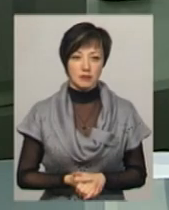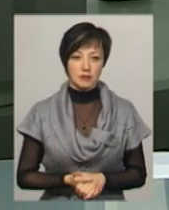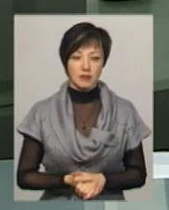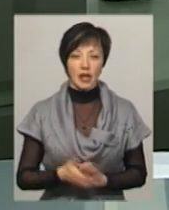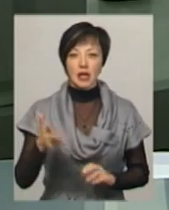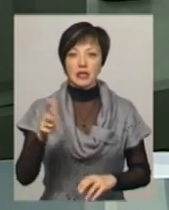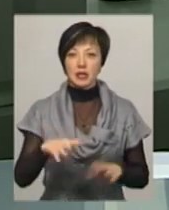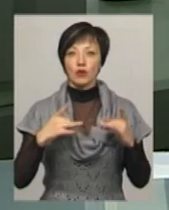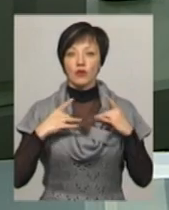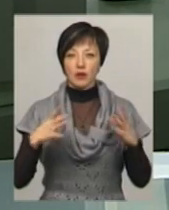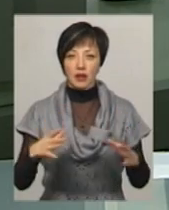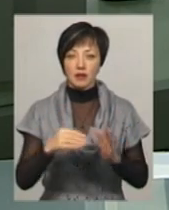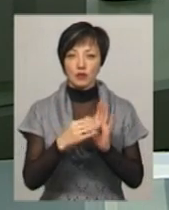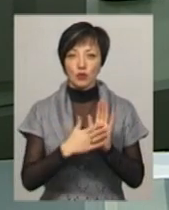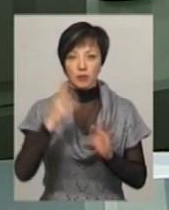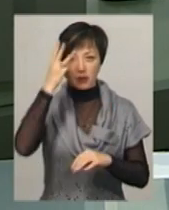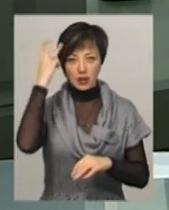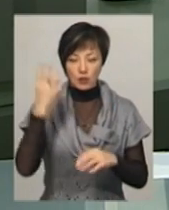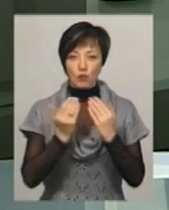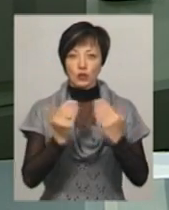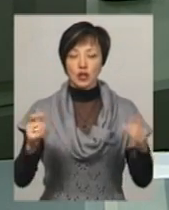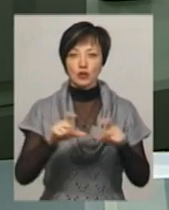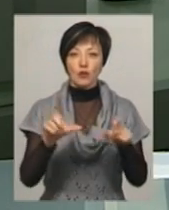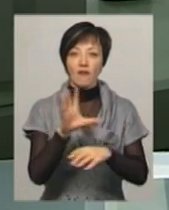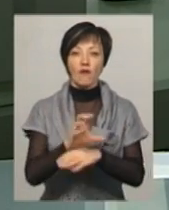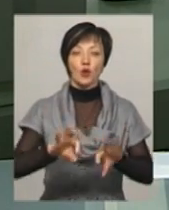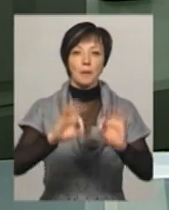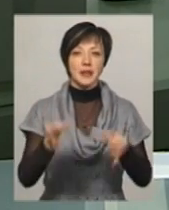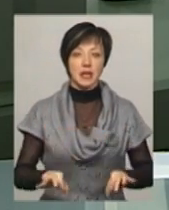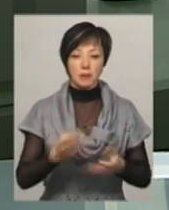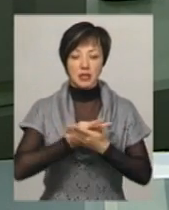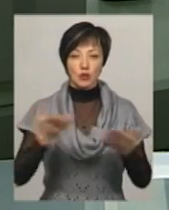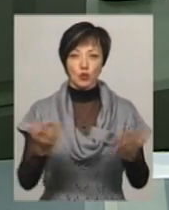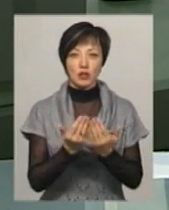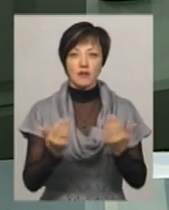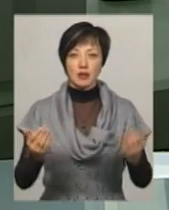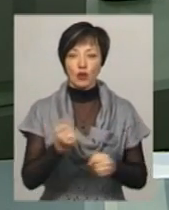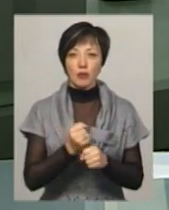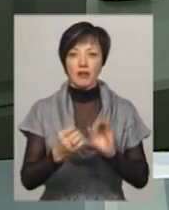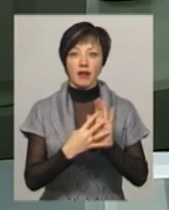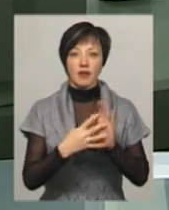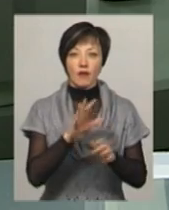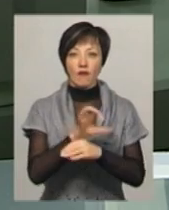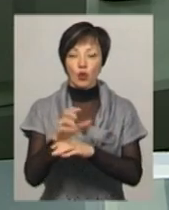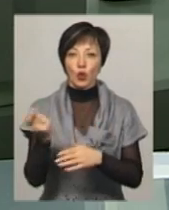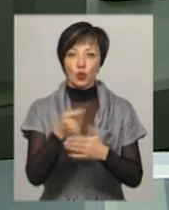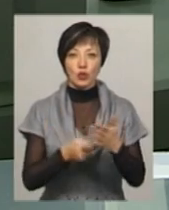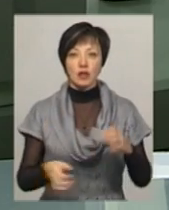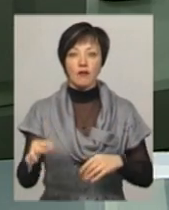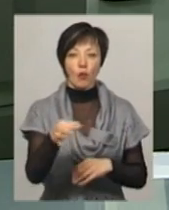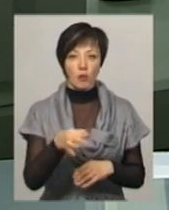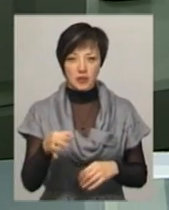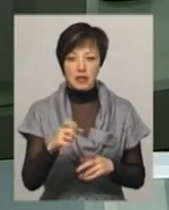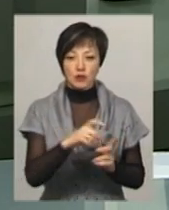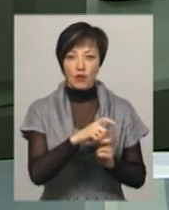3 ювілеї святкують у Хмельницькому музеї-студії фотомистецтва, презентуючи виставку робіт 9 фотохудожників області.